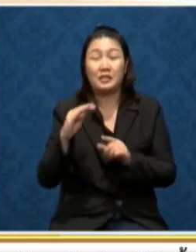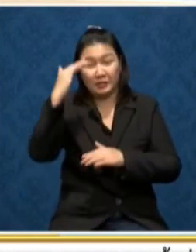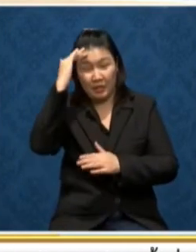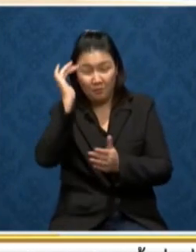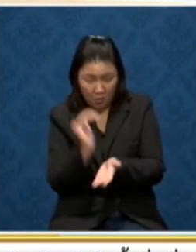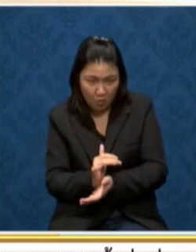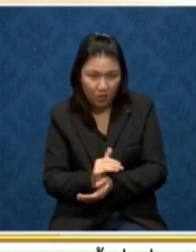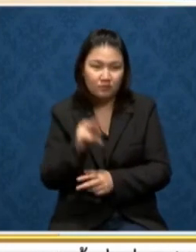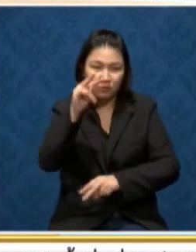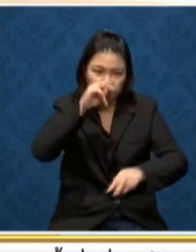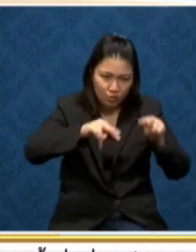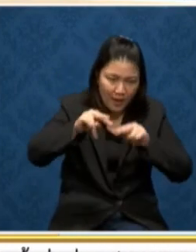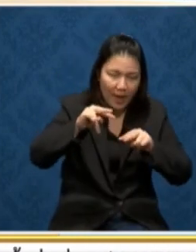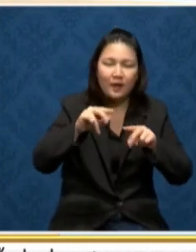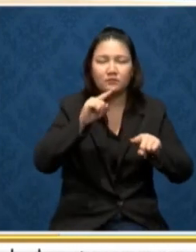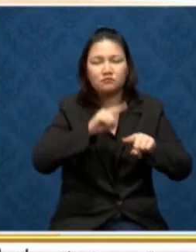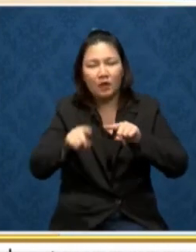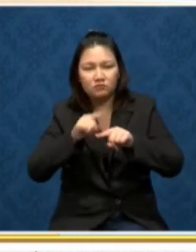ама